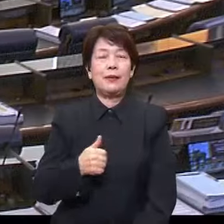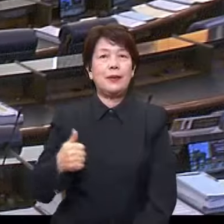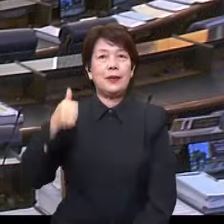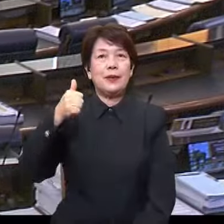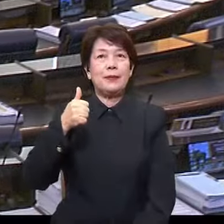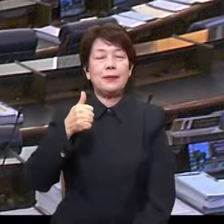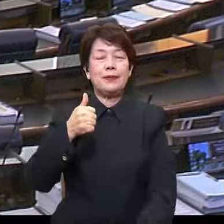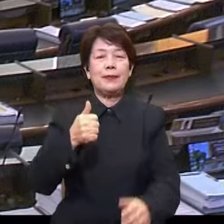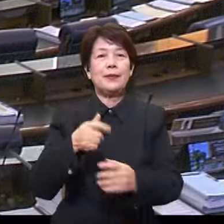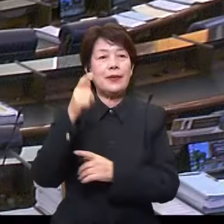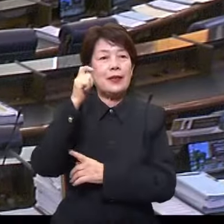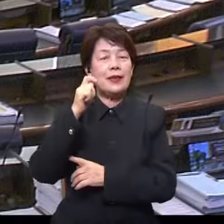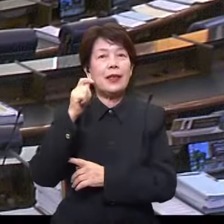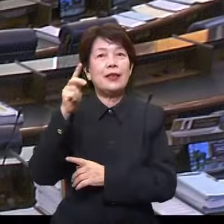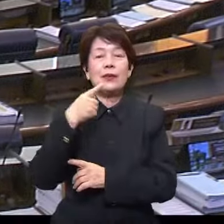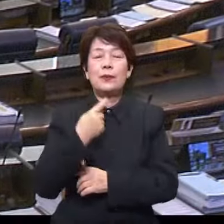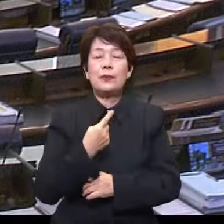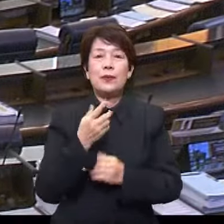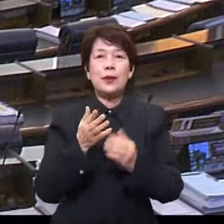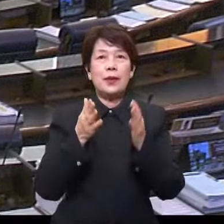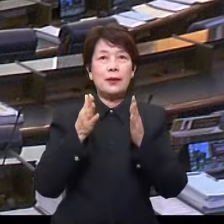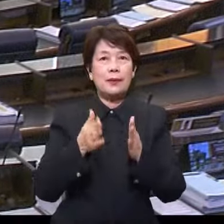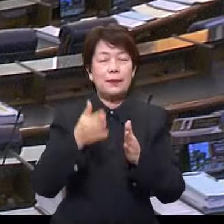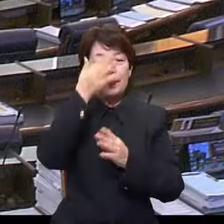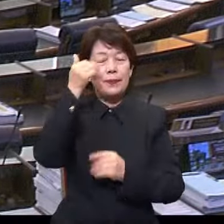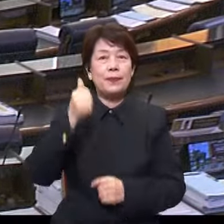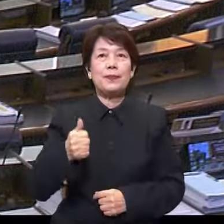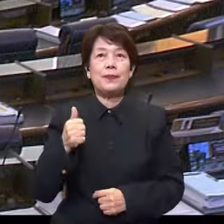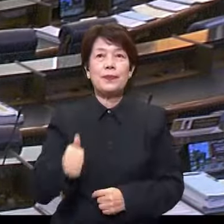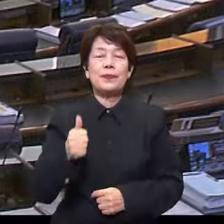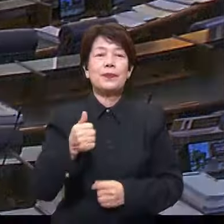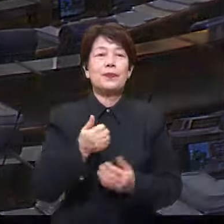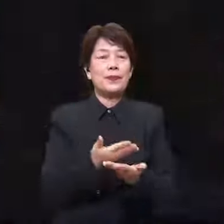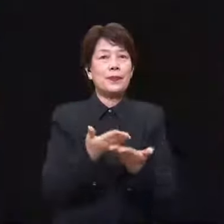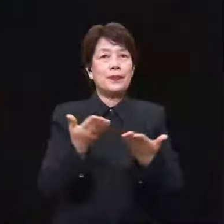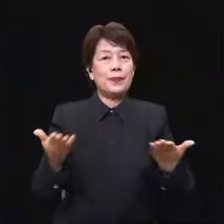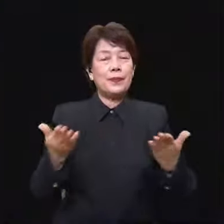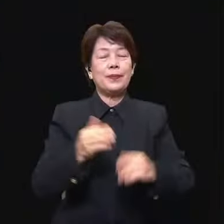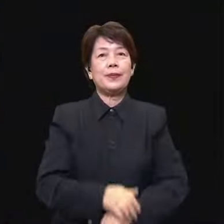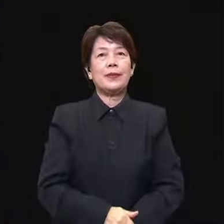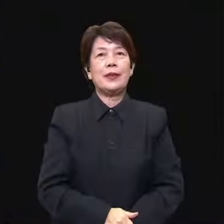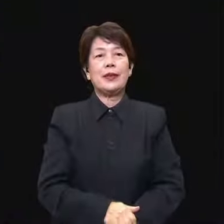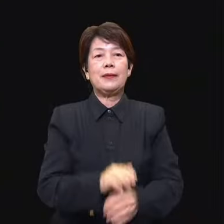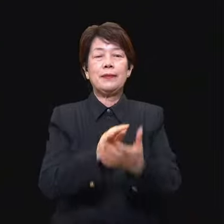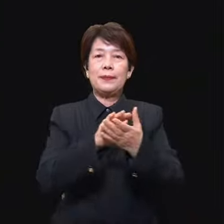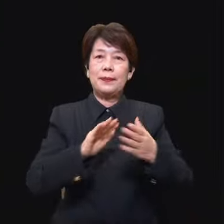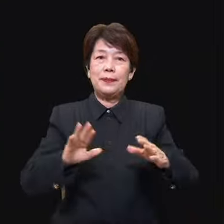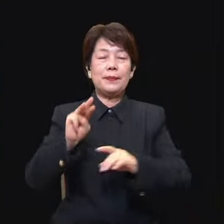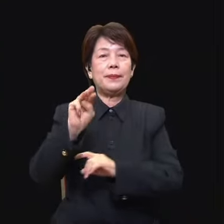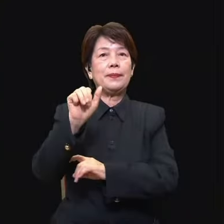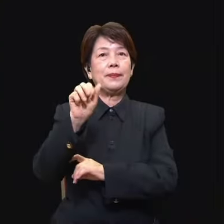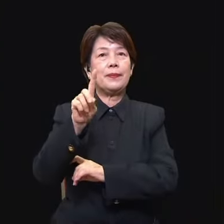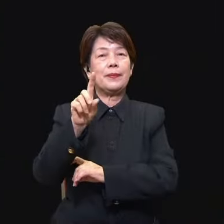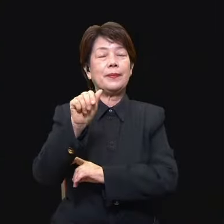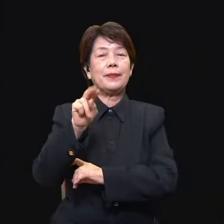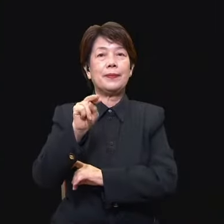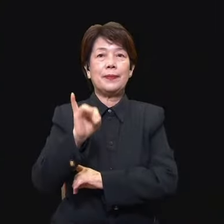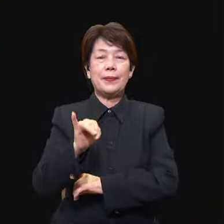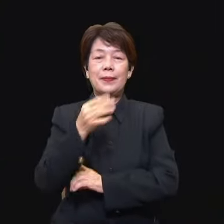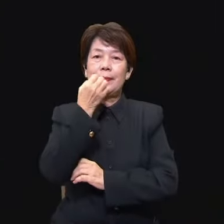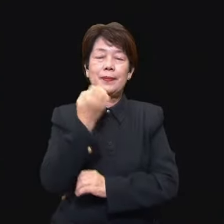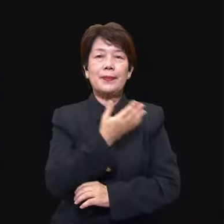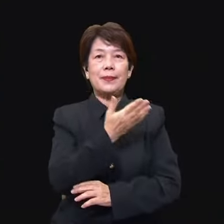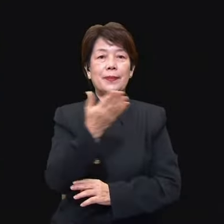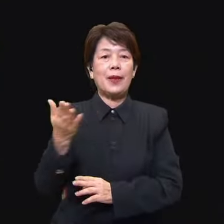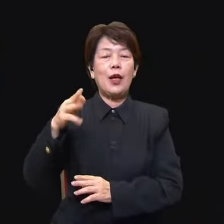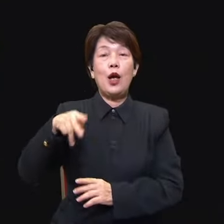kasih, Tuan Sri Speaker. Assalamualaikum warahmatullahi wabarakatuh. Salam Malaysia Madani. Terima kasih Yang Berhormat